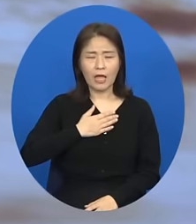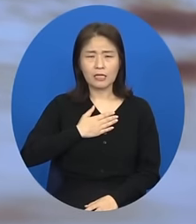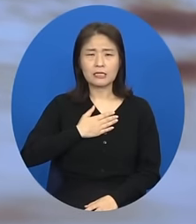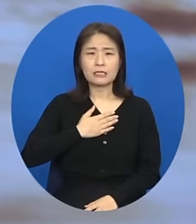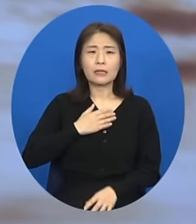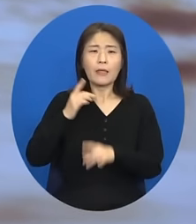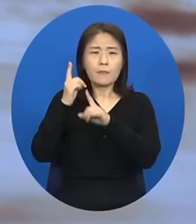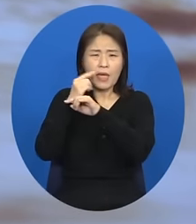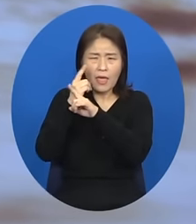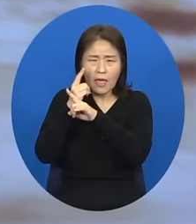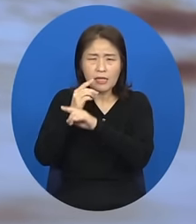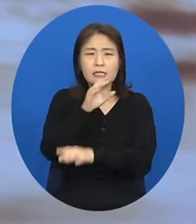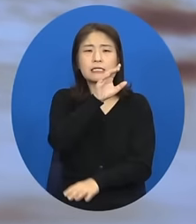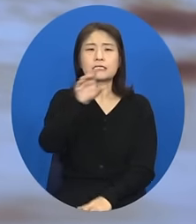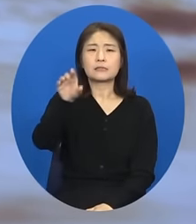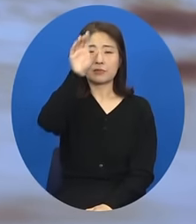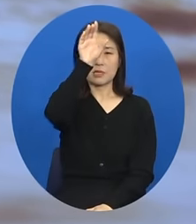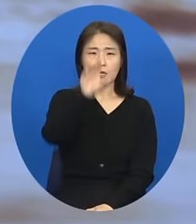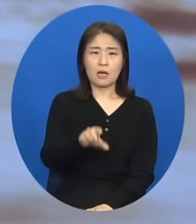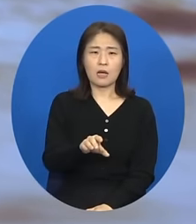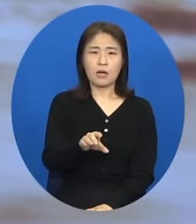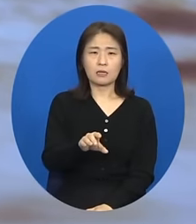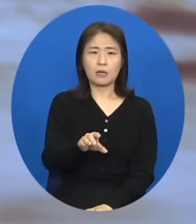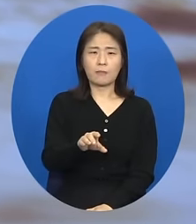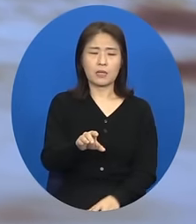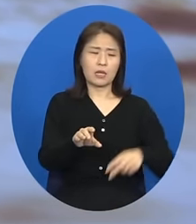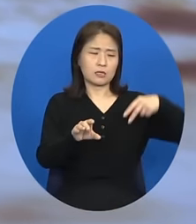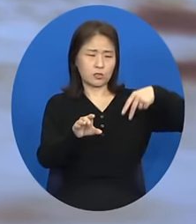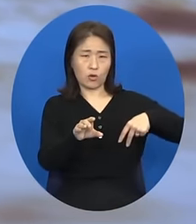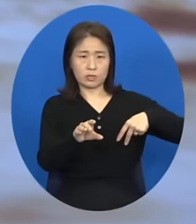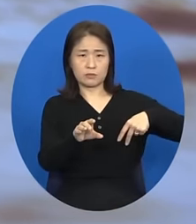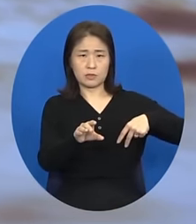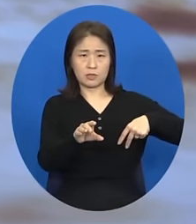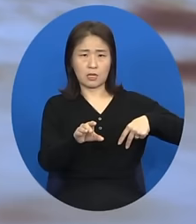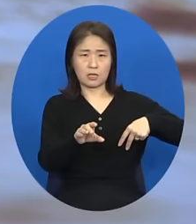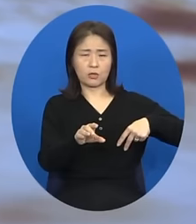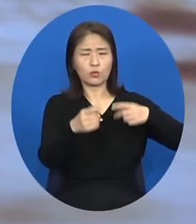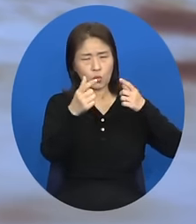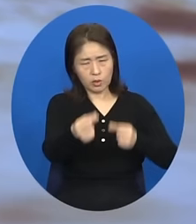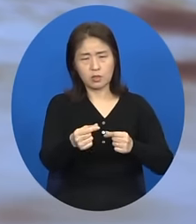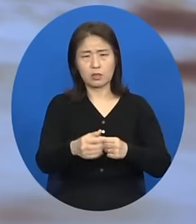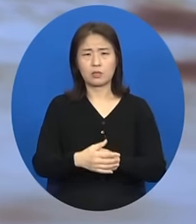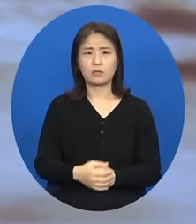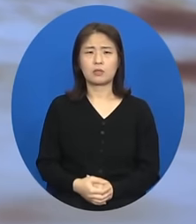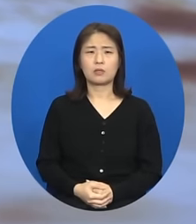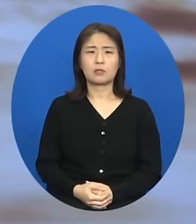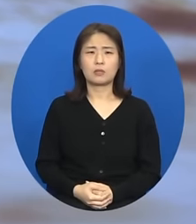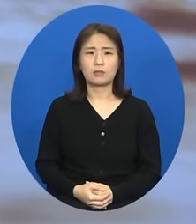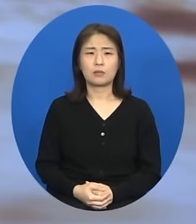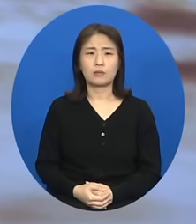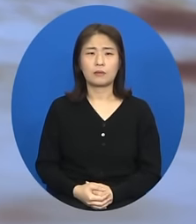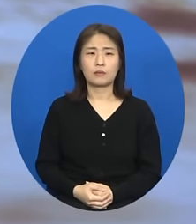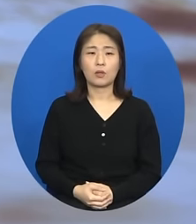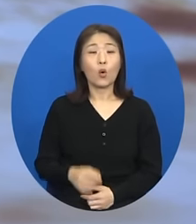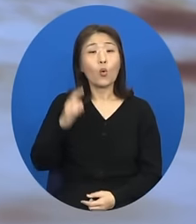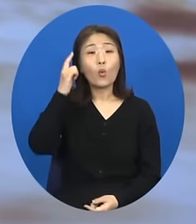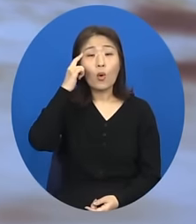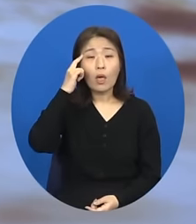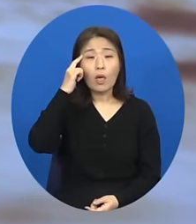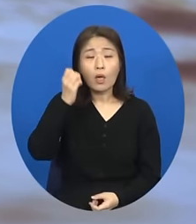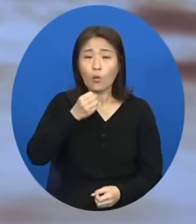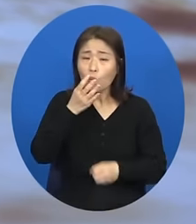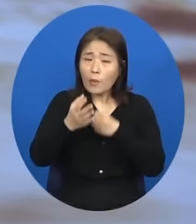십자가 앞에 서겠습니다 라는 고백과 동일합니다. 바울이 왜 이 고백을 했을까요? 바울이 자기 실상을 알았기